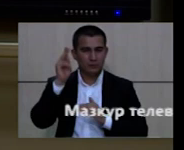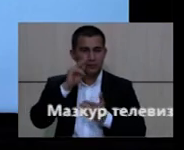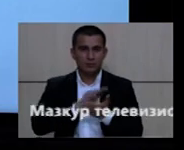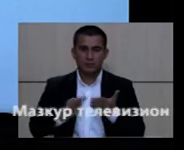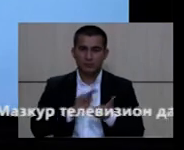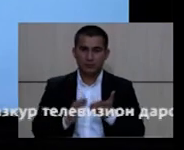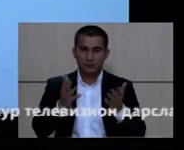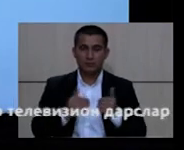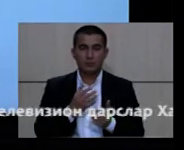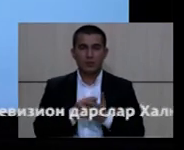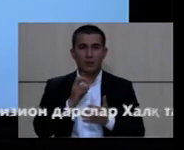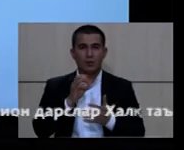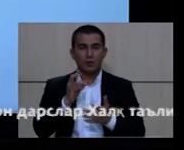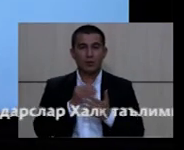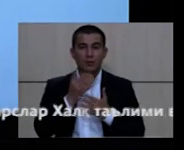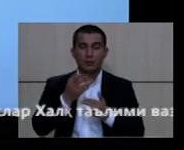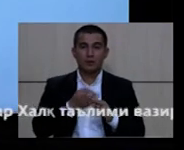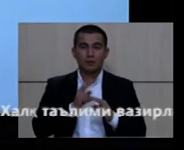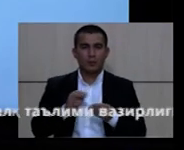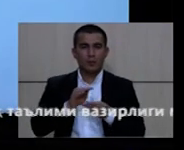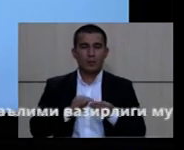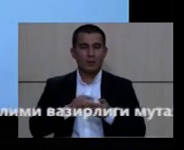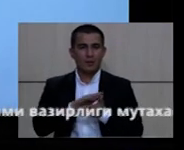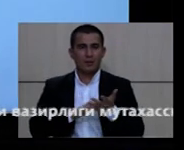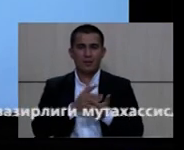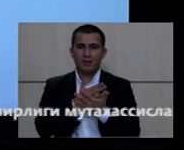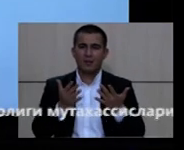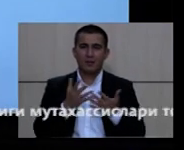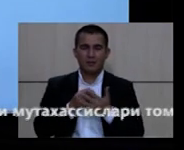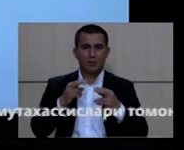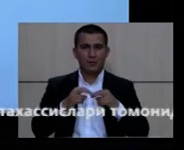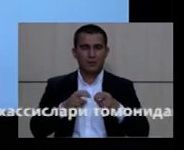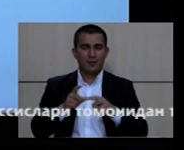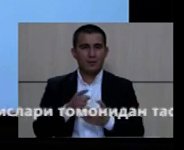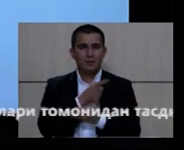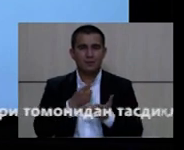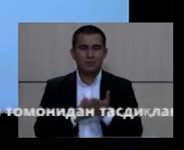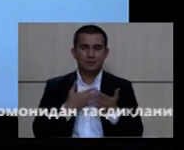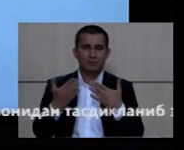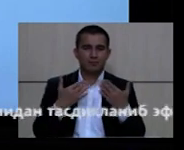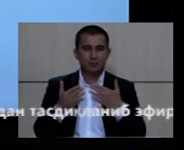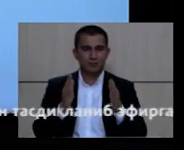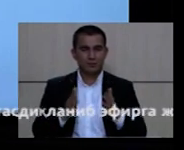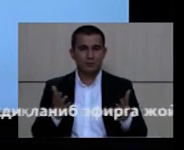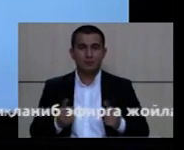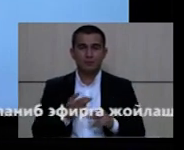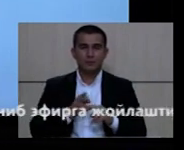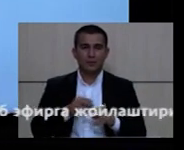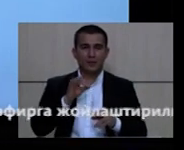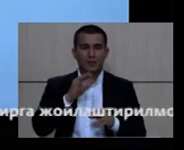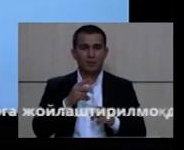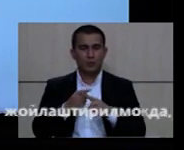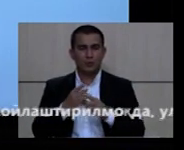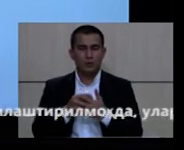mavzuyimiz bobni takrorlashga doir topshiriqlar, ya'ni nazorat ishi. Biz siz bilan impuls,